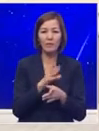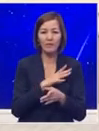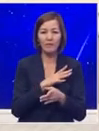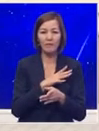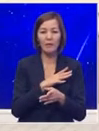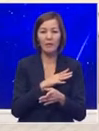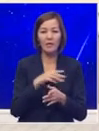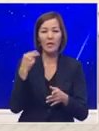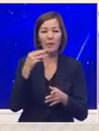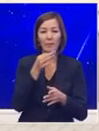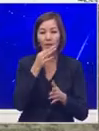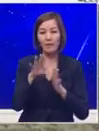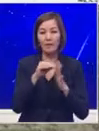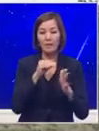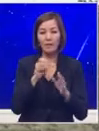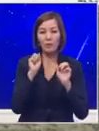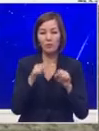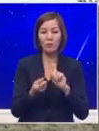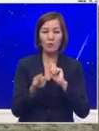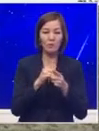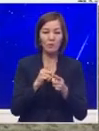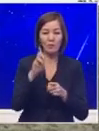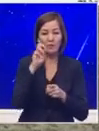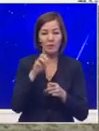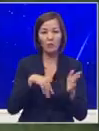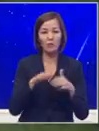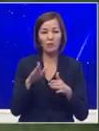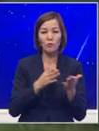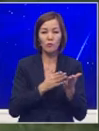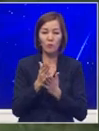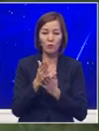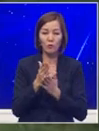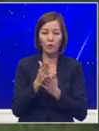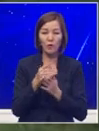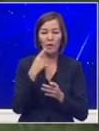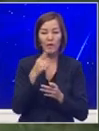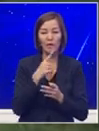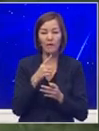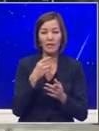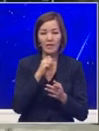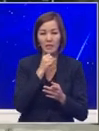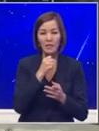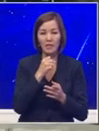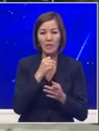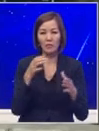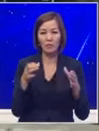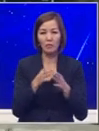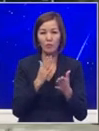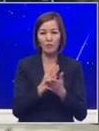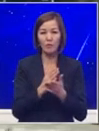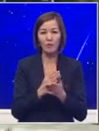внеочередные президентские выборы смогут изменить жизнь страны в лучшую сторону говорят аксакал жамбылского района